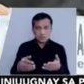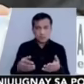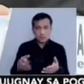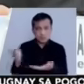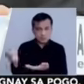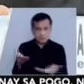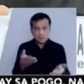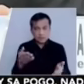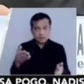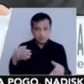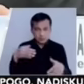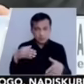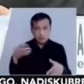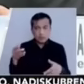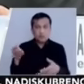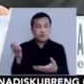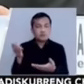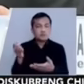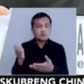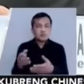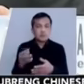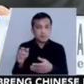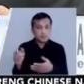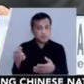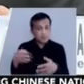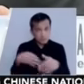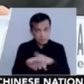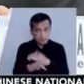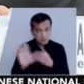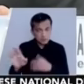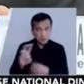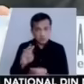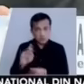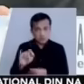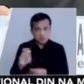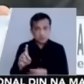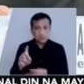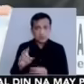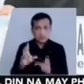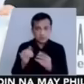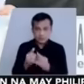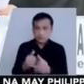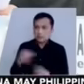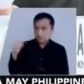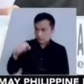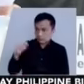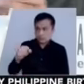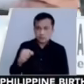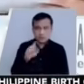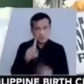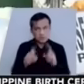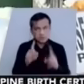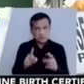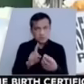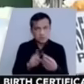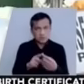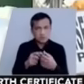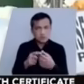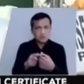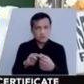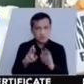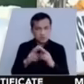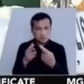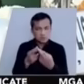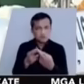po tinanong naman ni Senador jingo Estrada sial beer Dong cugay Tungkol sa relasyon nila ni go at